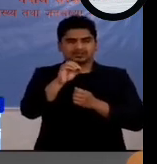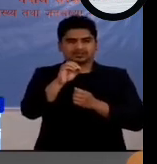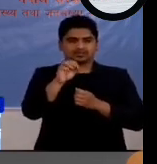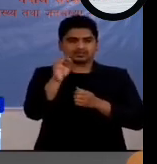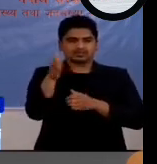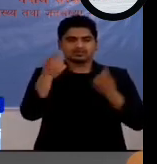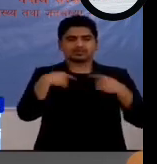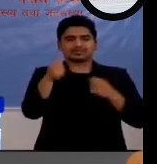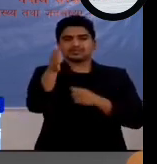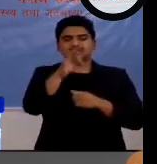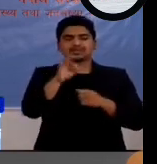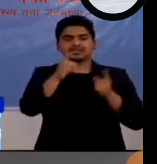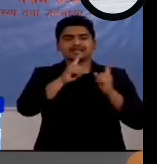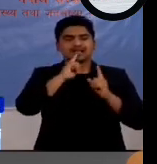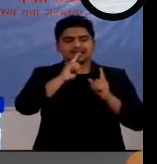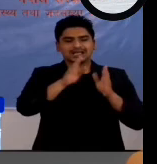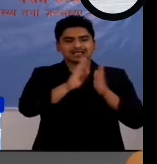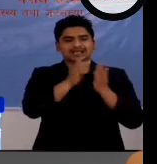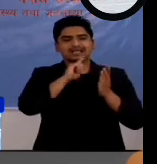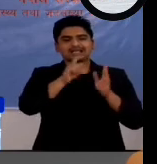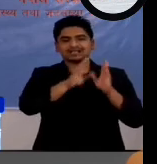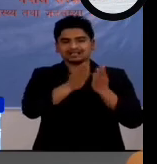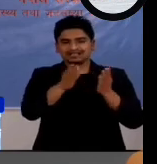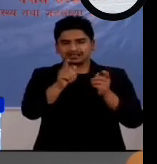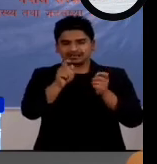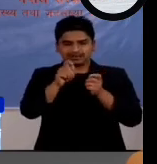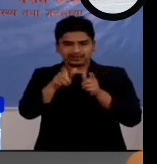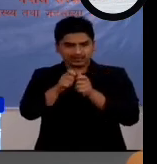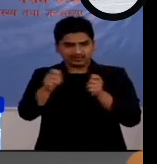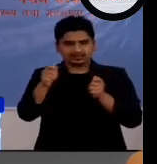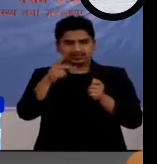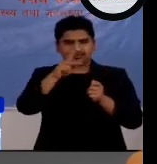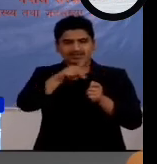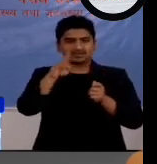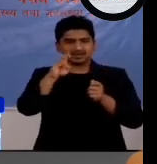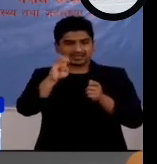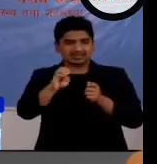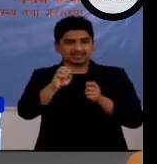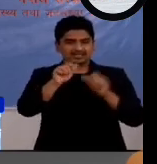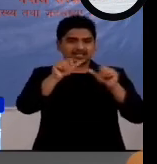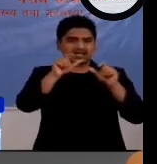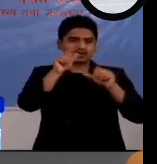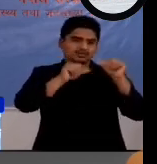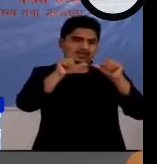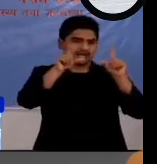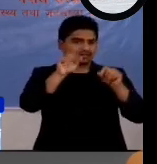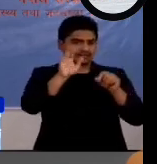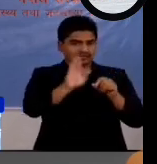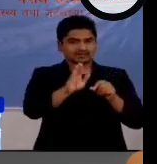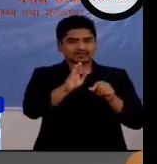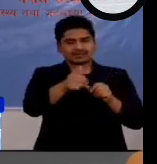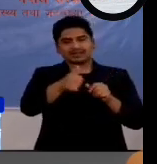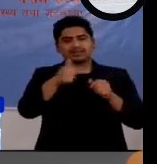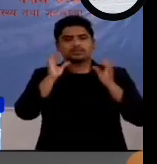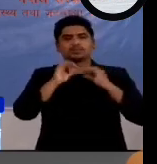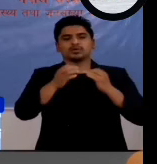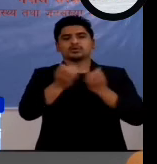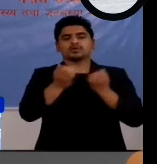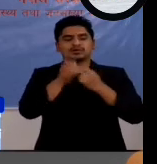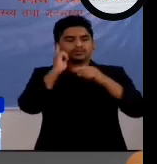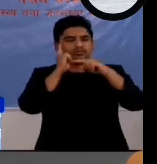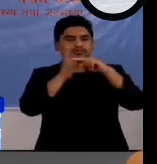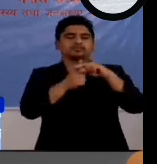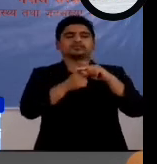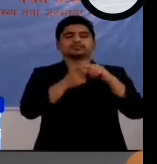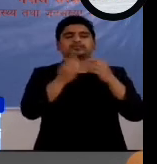अथवा स्वास्थ्य मन्त्रालयको निर्देशिका बमोजिम व्यक्तिगत सुरक्षा सामग्रीहरू जहाँ जसलाई आवश्यक छ त्यो हिसाबले उपयुक्त प्रयोगमा जोड दिई